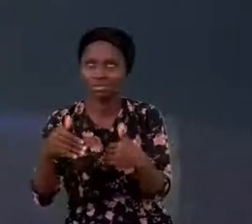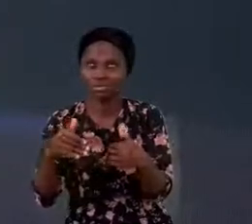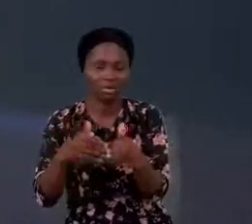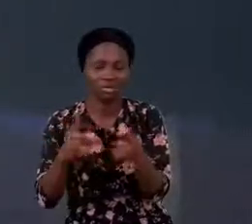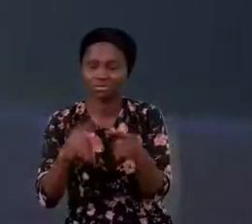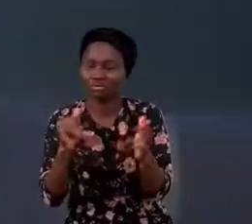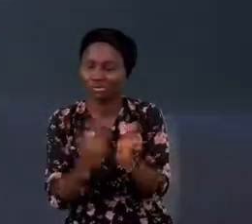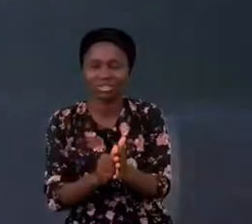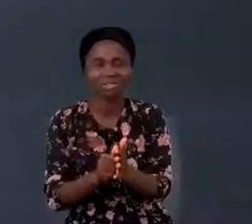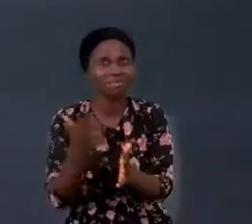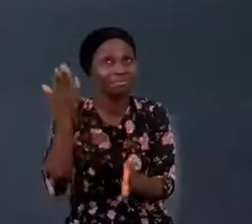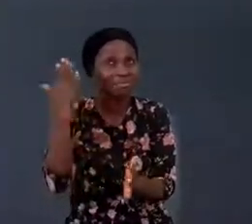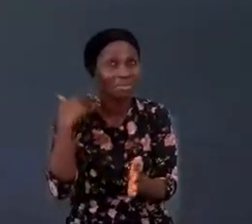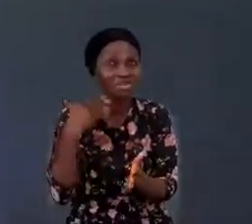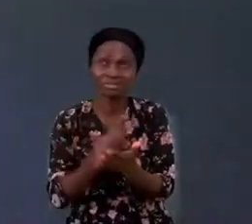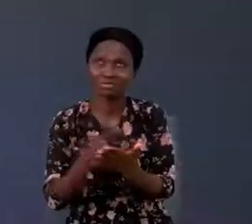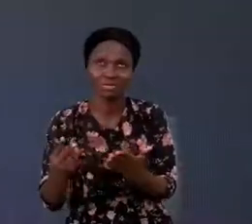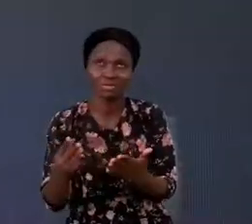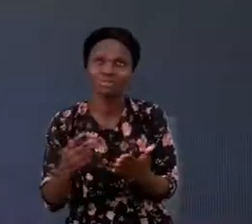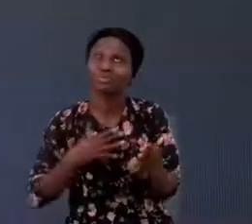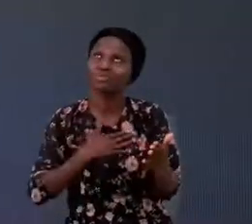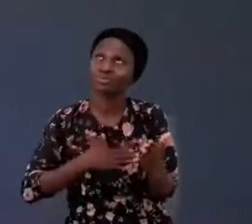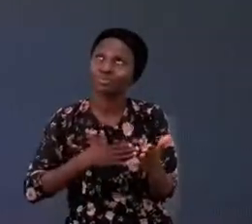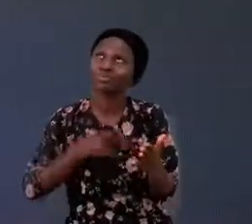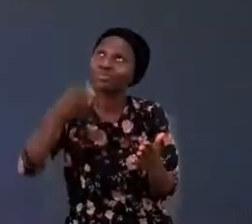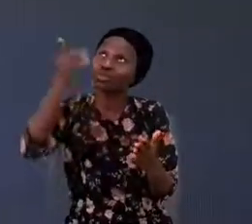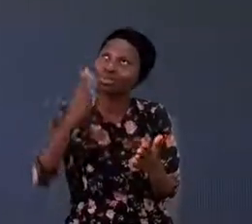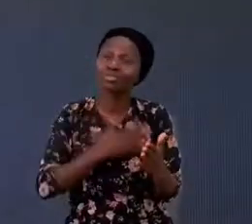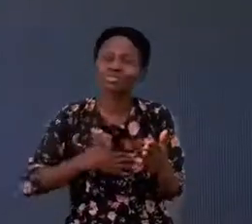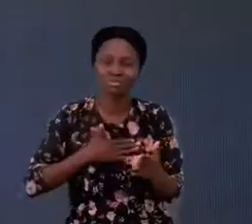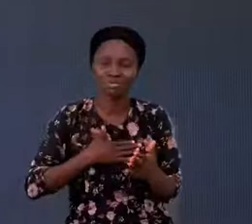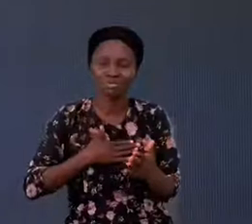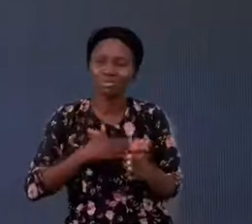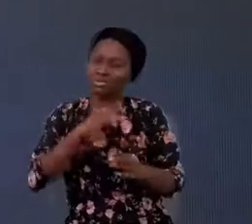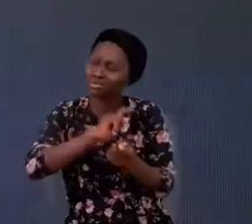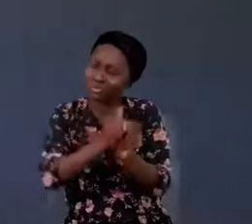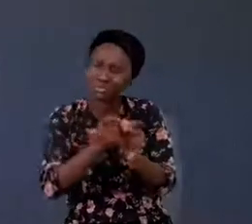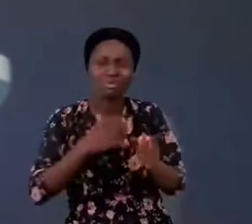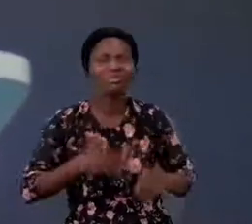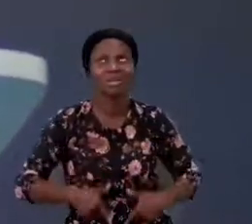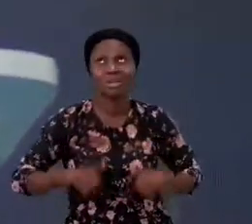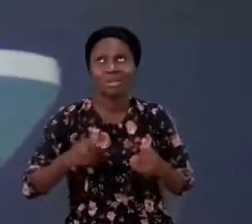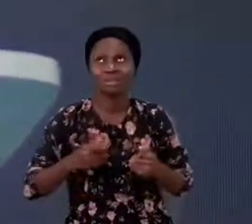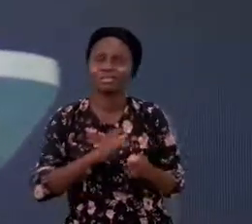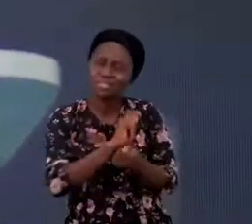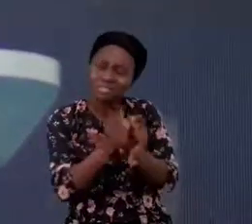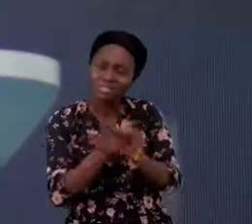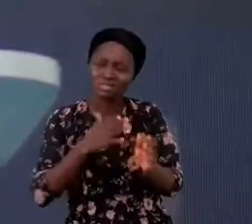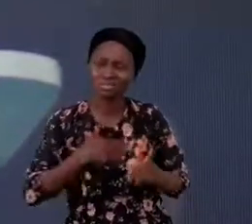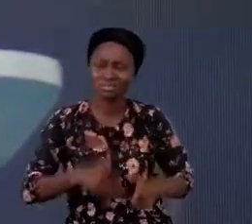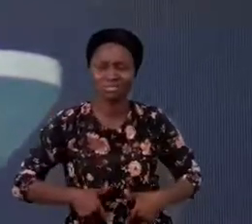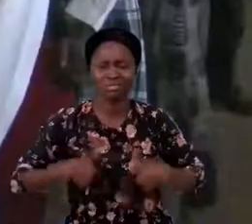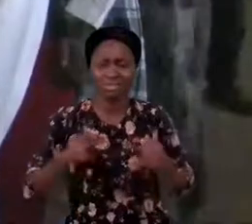le fasse maintenant. Le sang de Jésus-Christ, son Fils, nous purifie